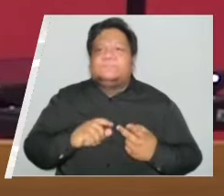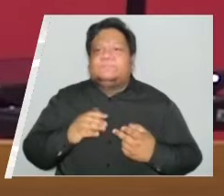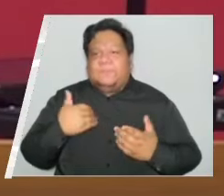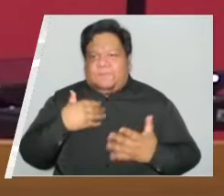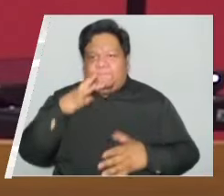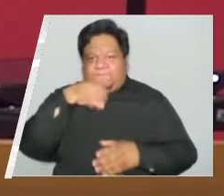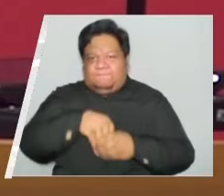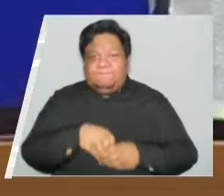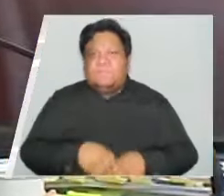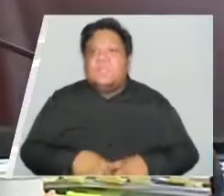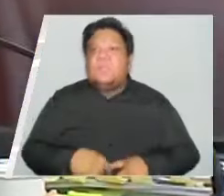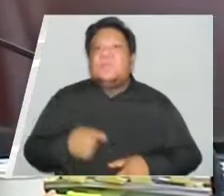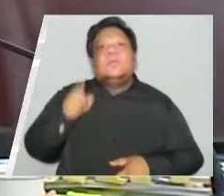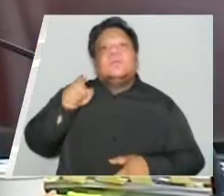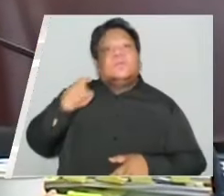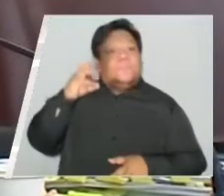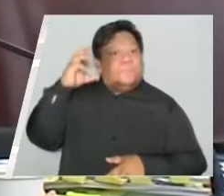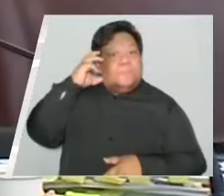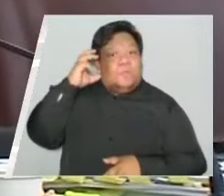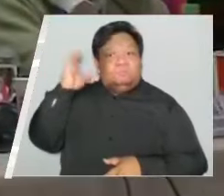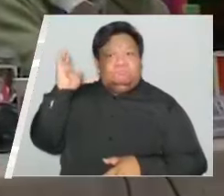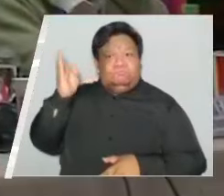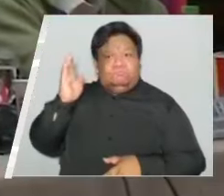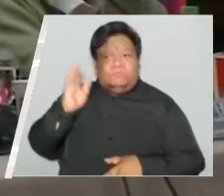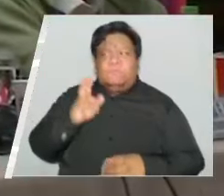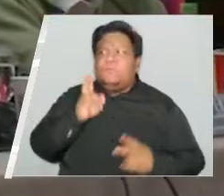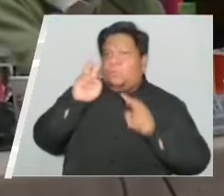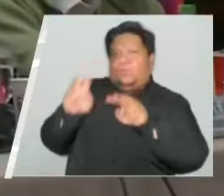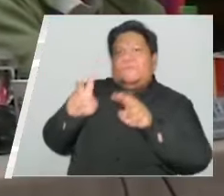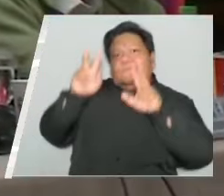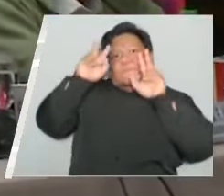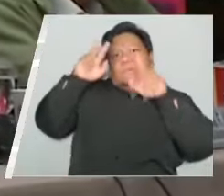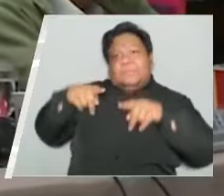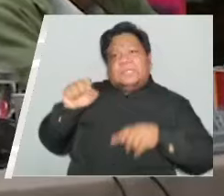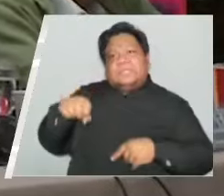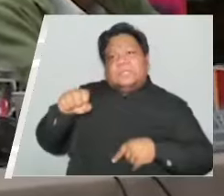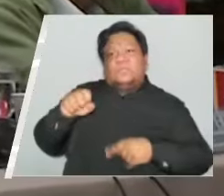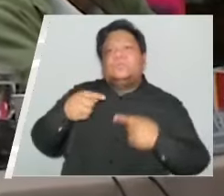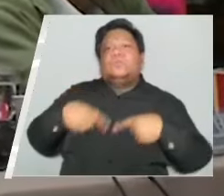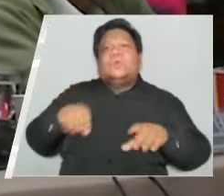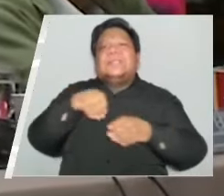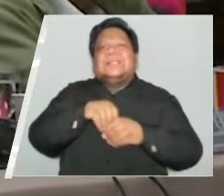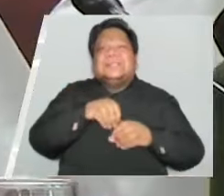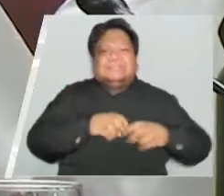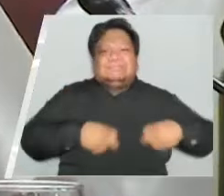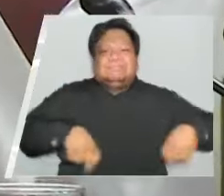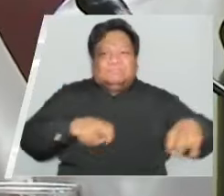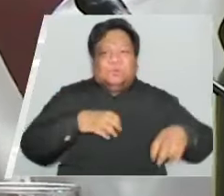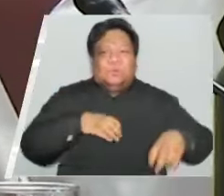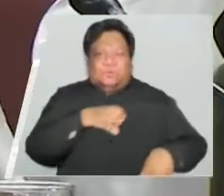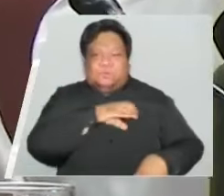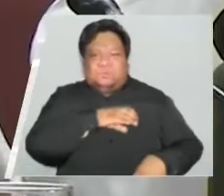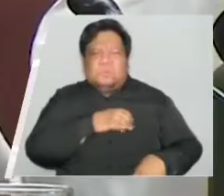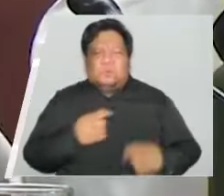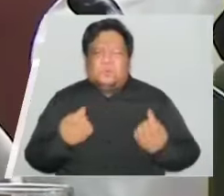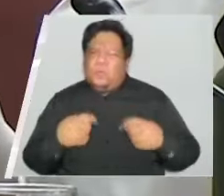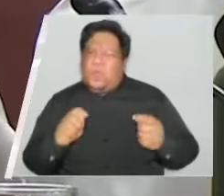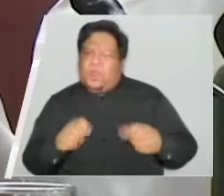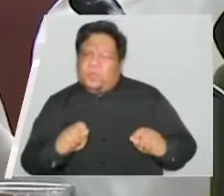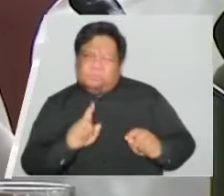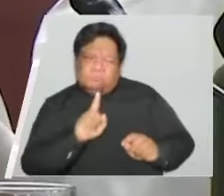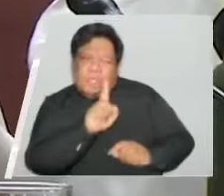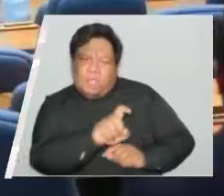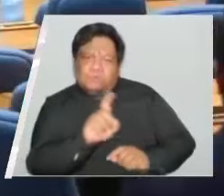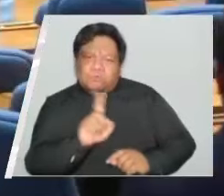ni Romualdez, napanood naman ni VP Sara na nasa loob ng kamera noong mga oras na yon. Sinusubukan pa naming makuha ang kanyang pahayag sa mga sinabi